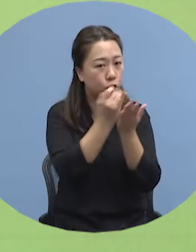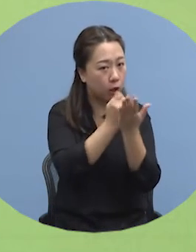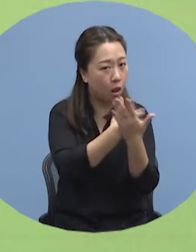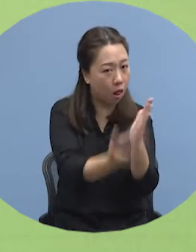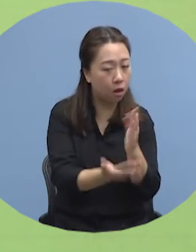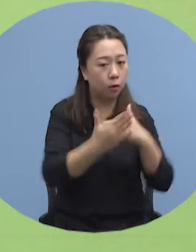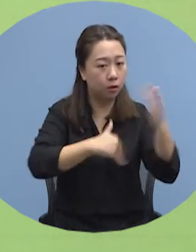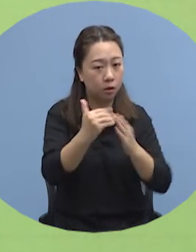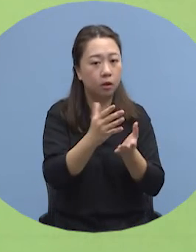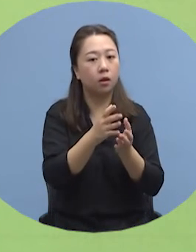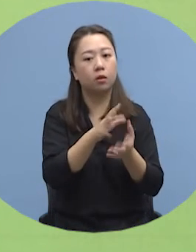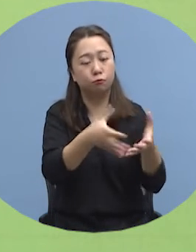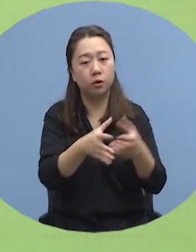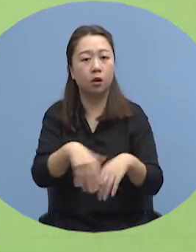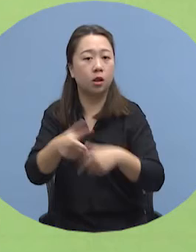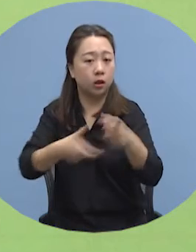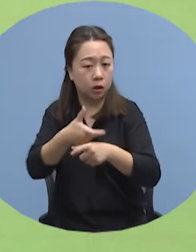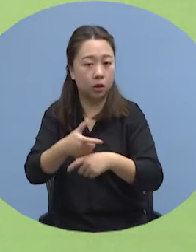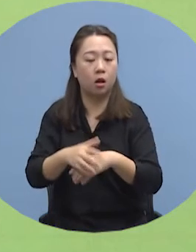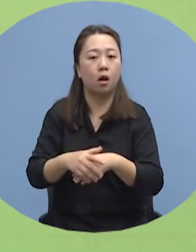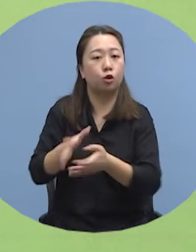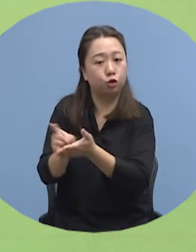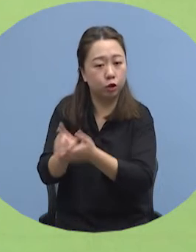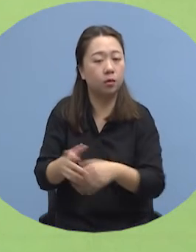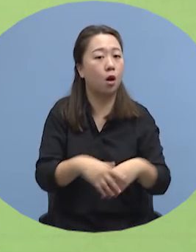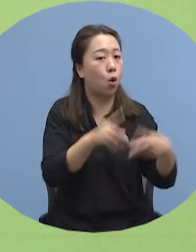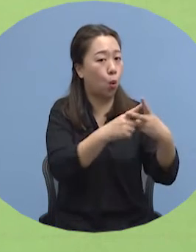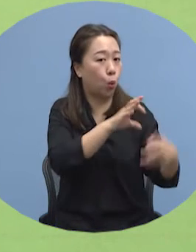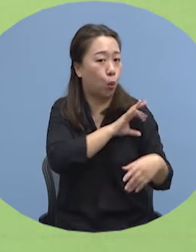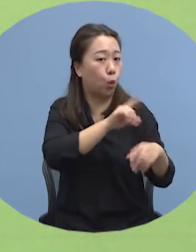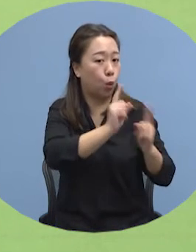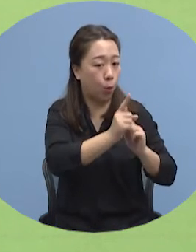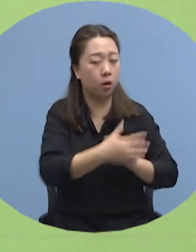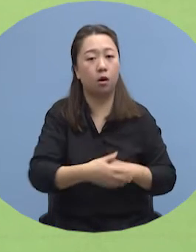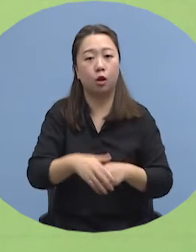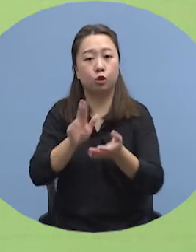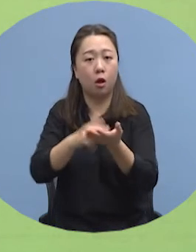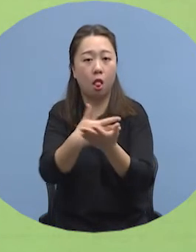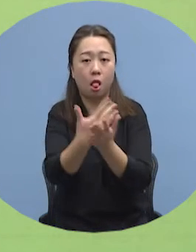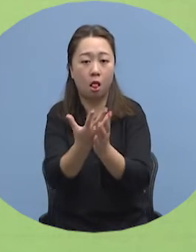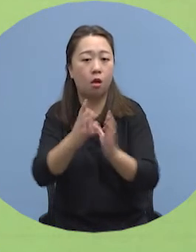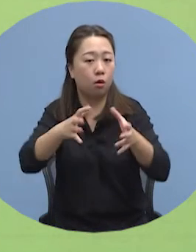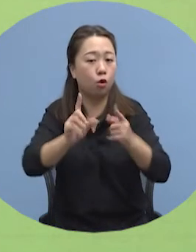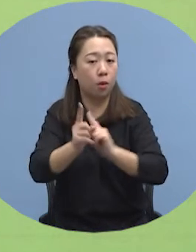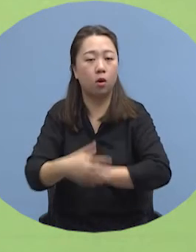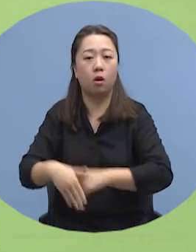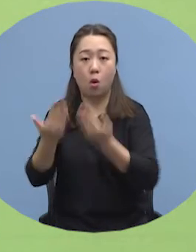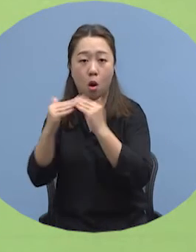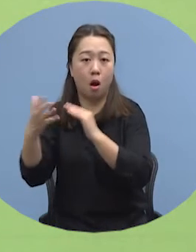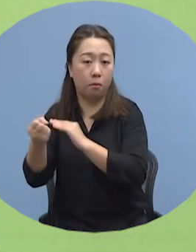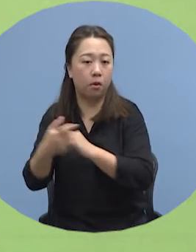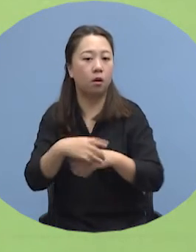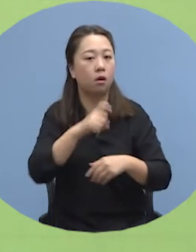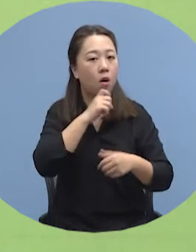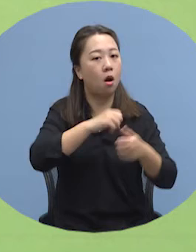界、專業人士、工會代表、宗教界人士、校長以及基